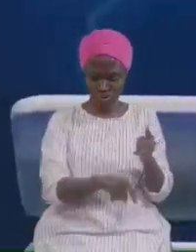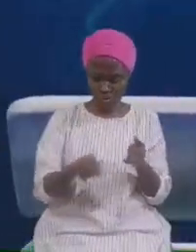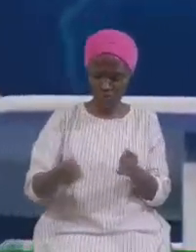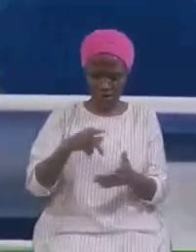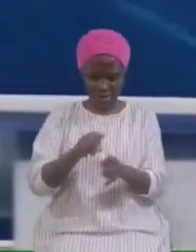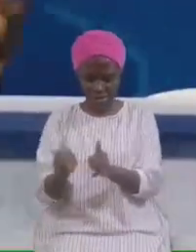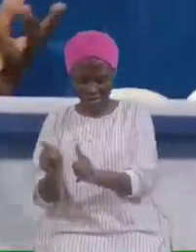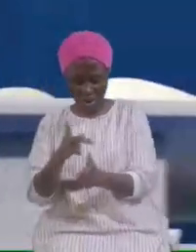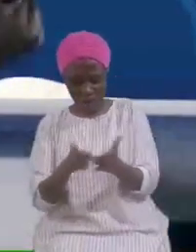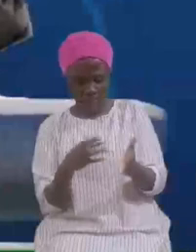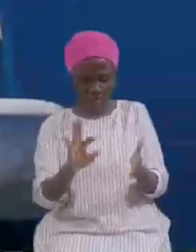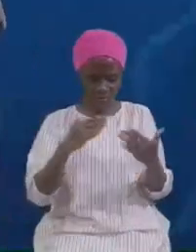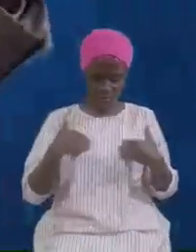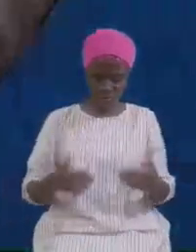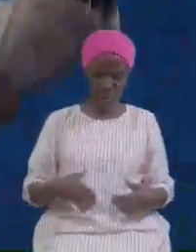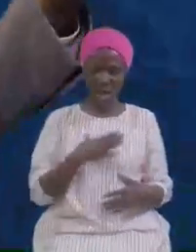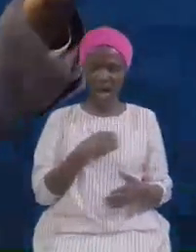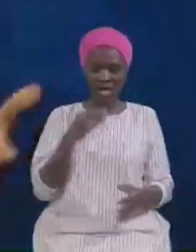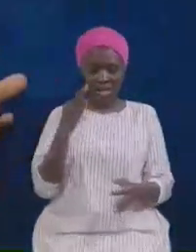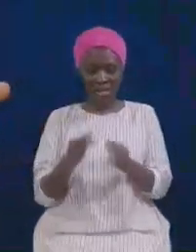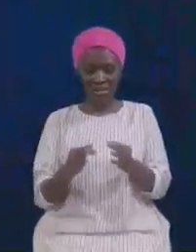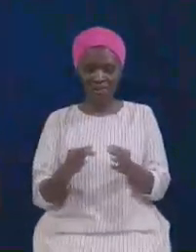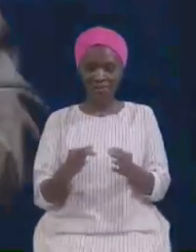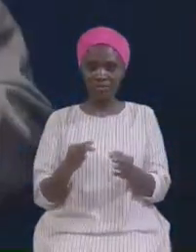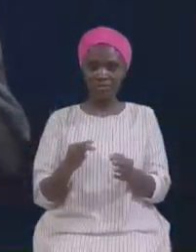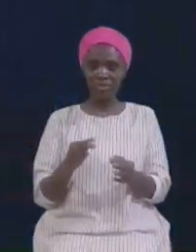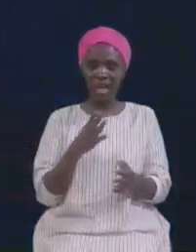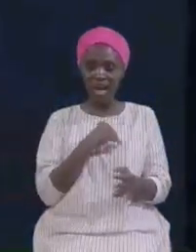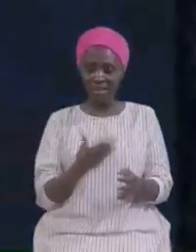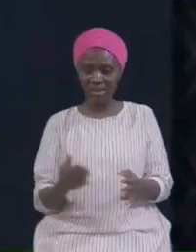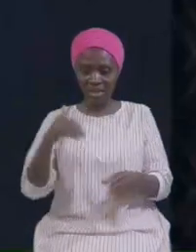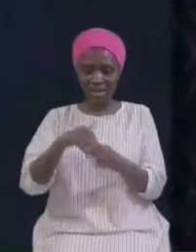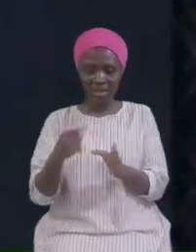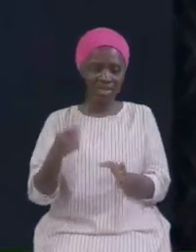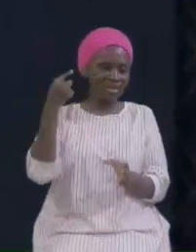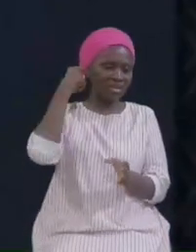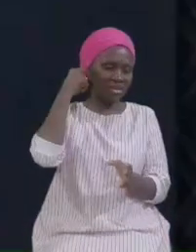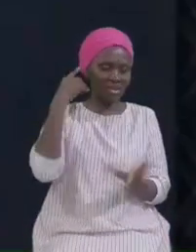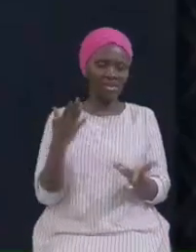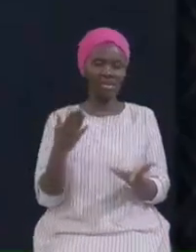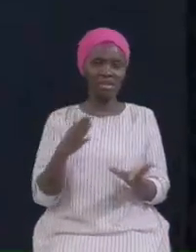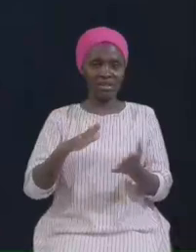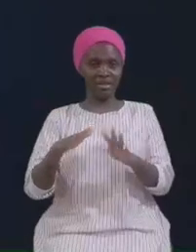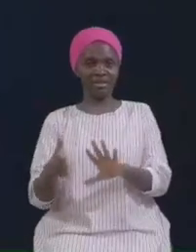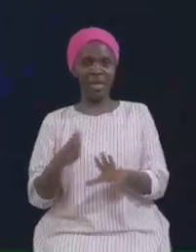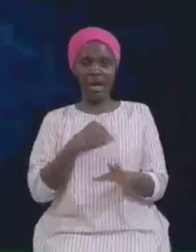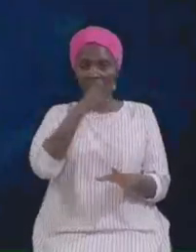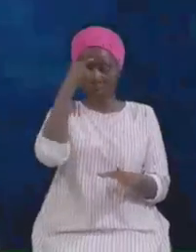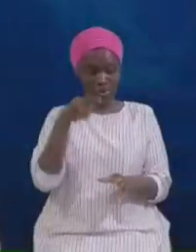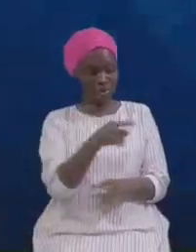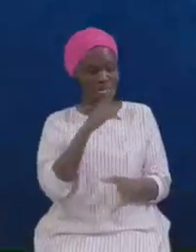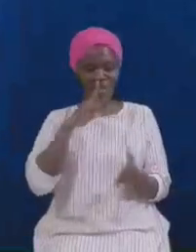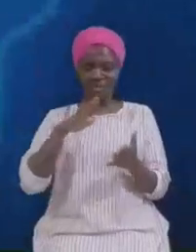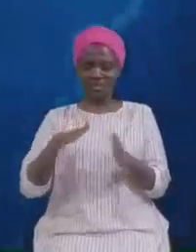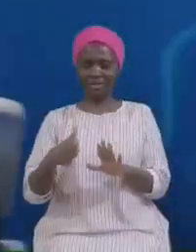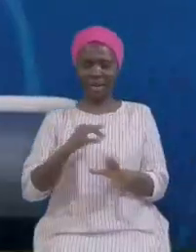aux différentes parties de ton corps. Et les choses qui sont là, même parfois dans les oreilles, certaines choses sont